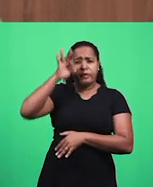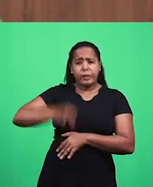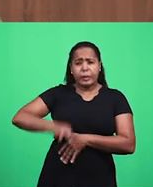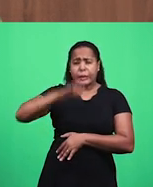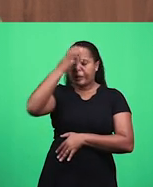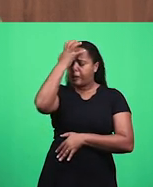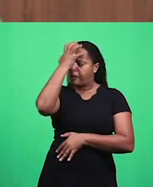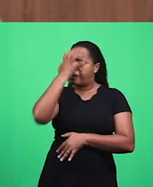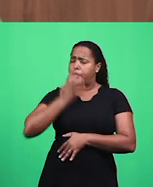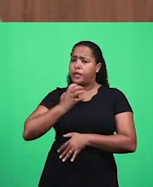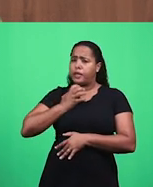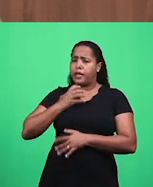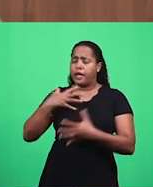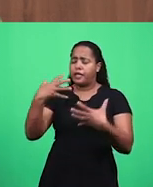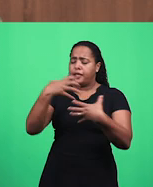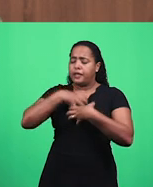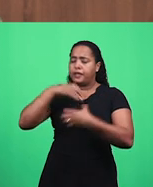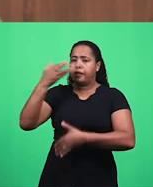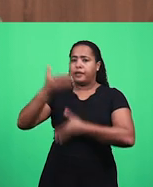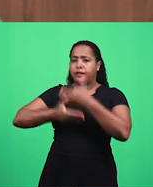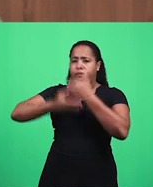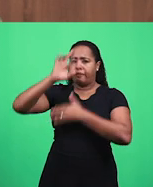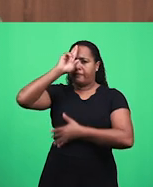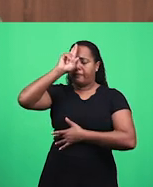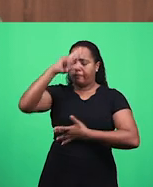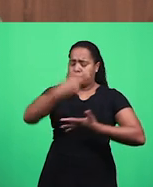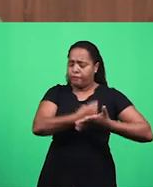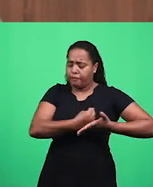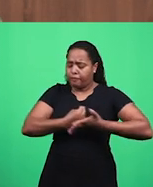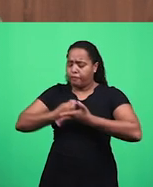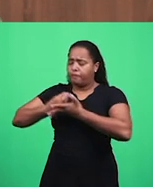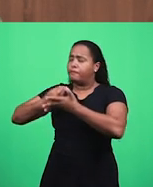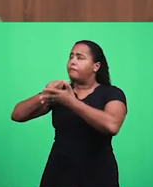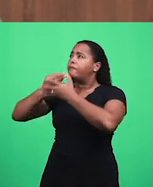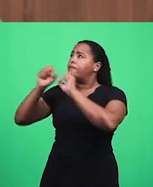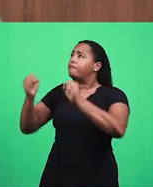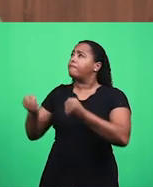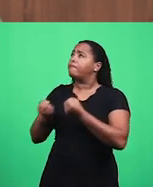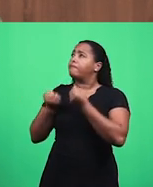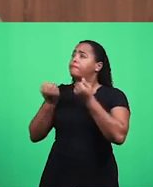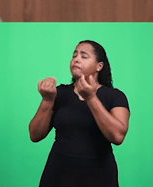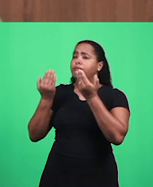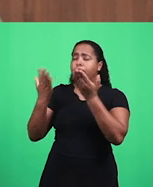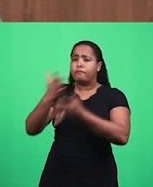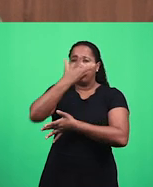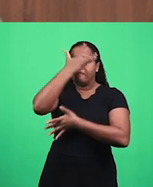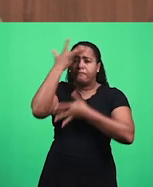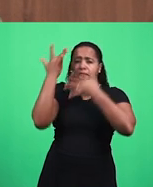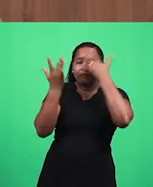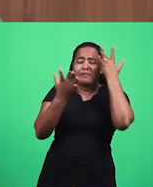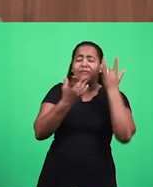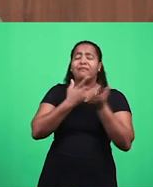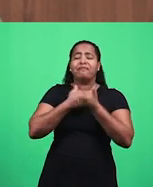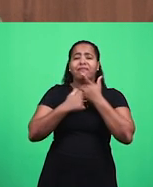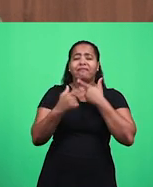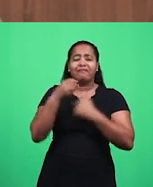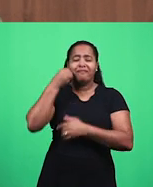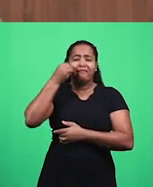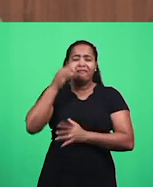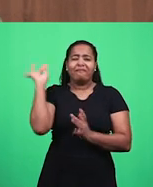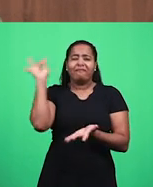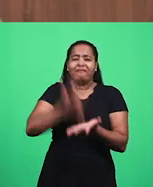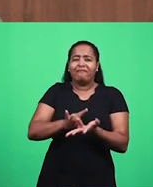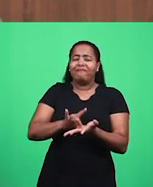кто искренно хочет войти во Святое Святых путем новым и живым, посредством крови, те,